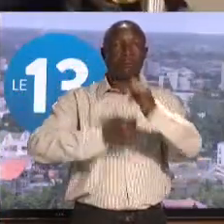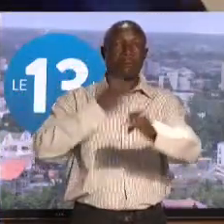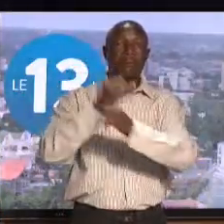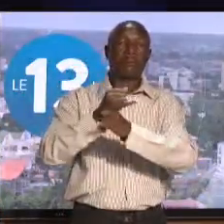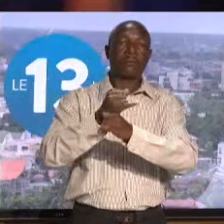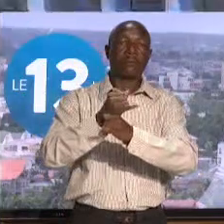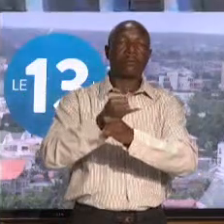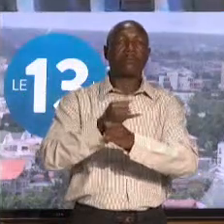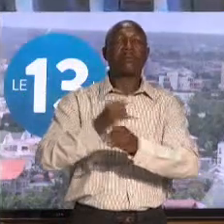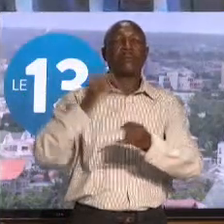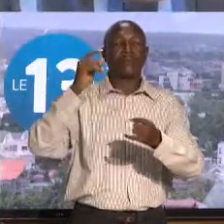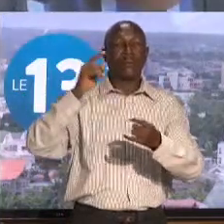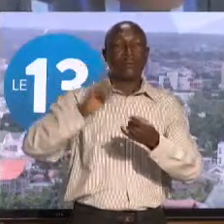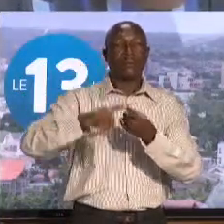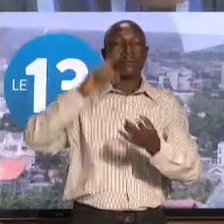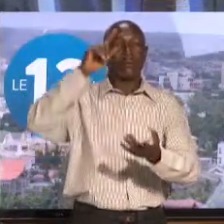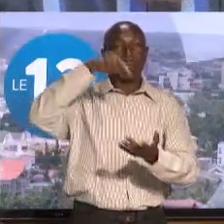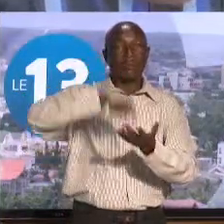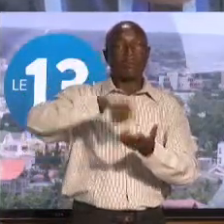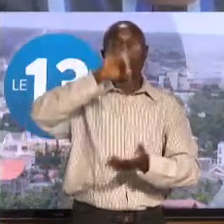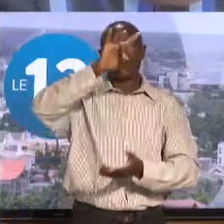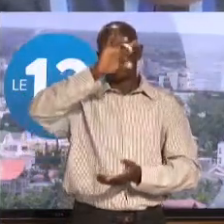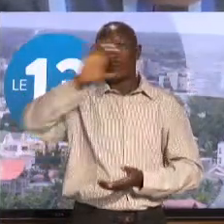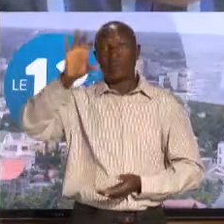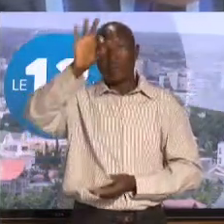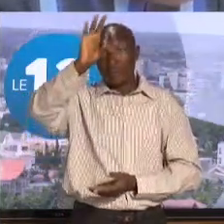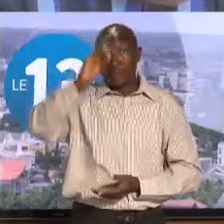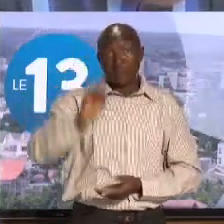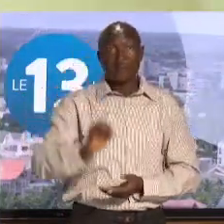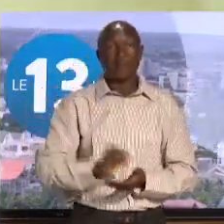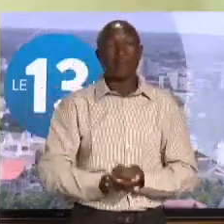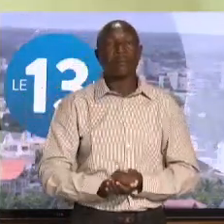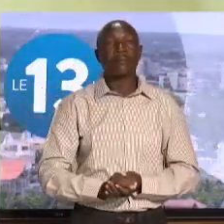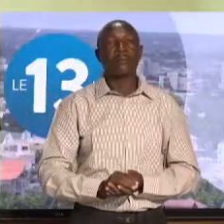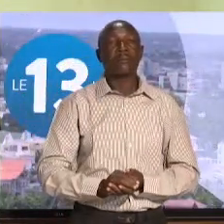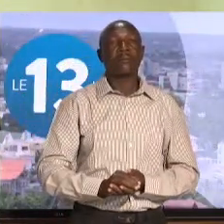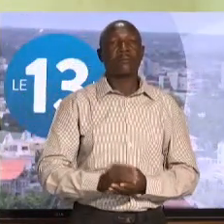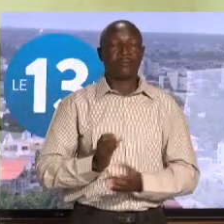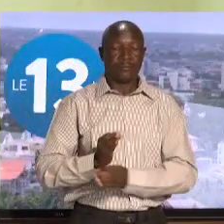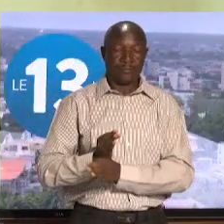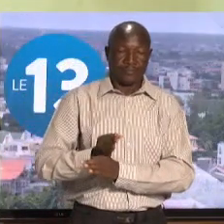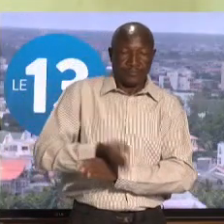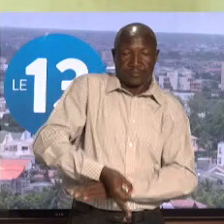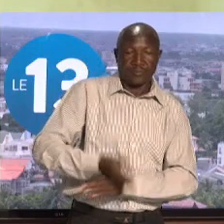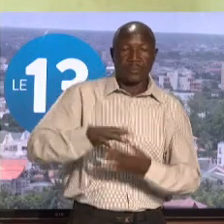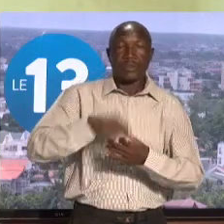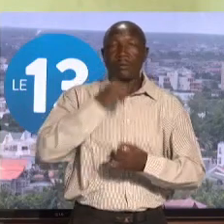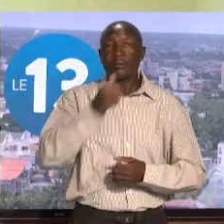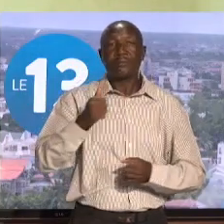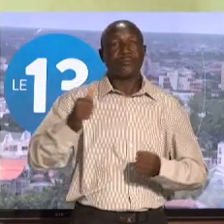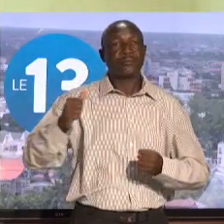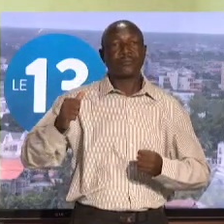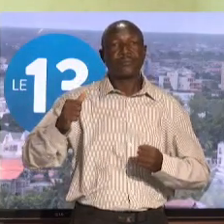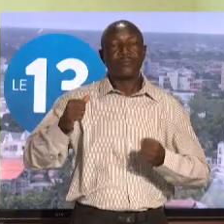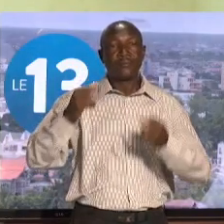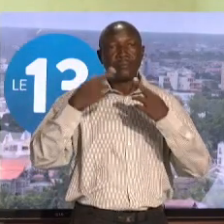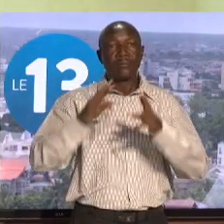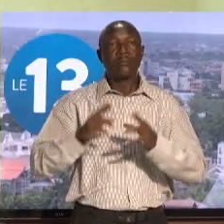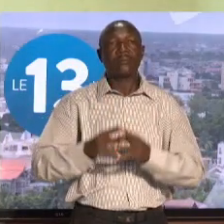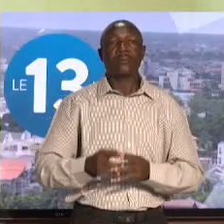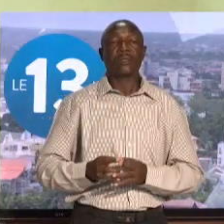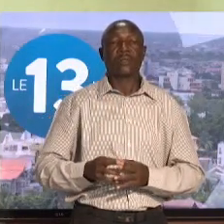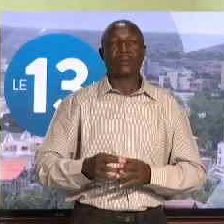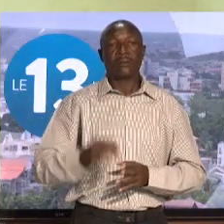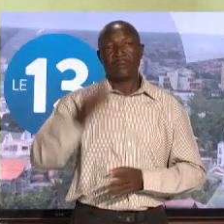de 1890. La répression n'a pas eu raison, justement, de l'engagement des travailleurs parce qu'ils étaient convaincus